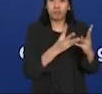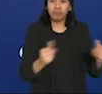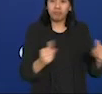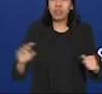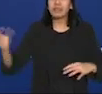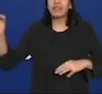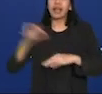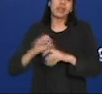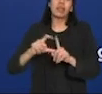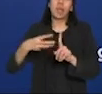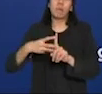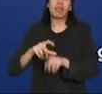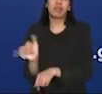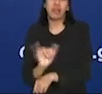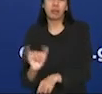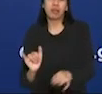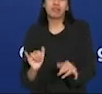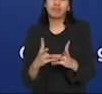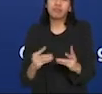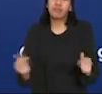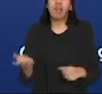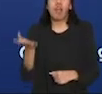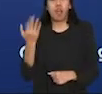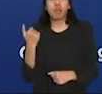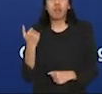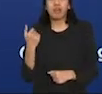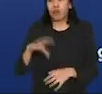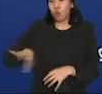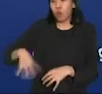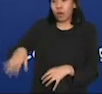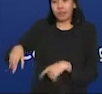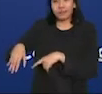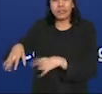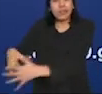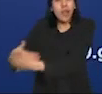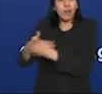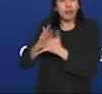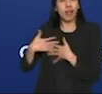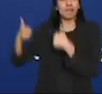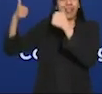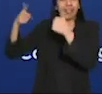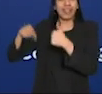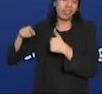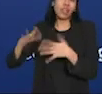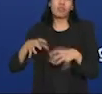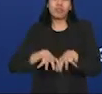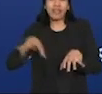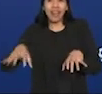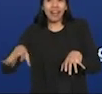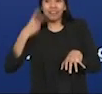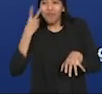Mari kita menjadi teladan untuk menyelamatkan keluarga kita masing-masing menyelamatkan tetangga